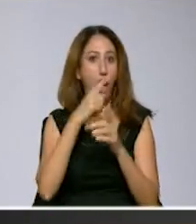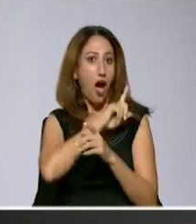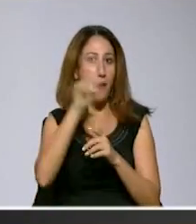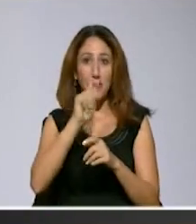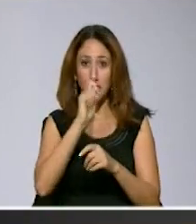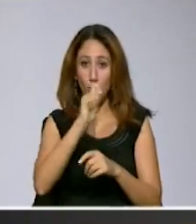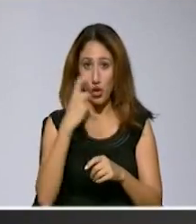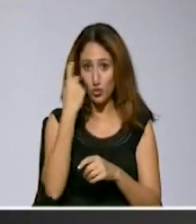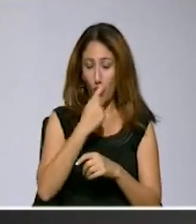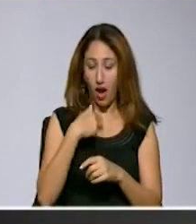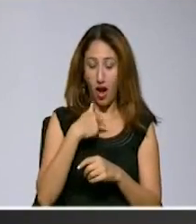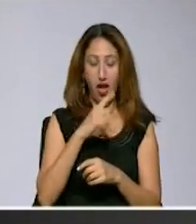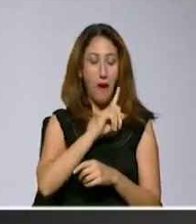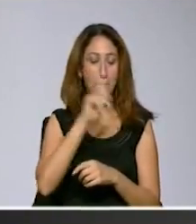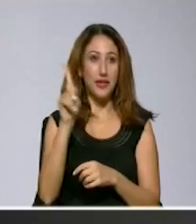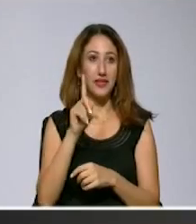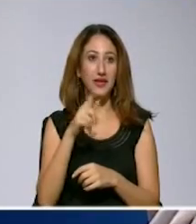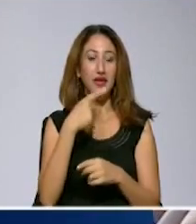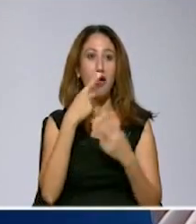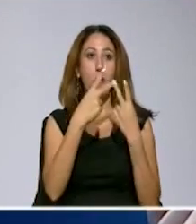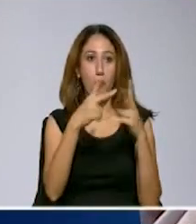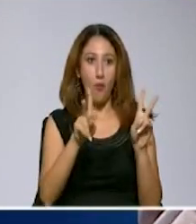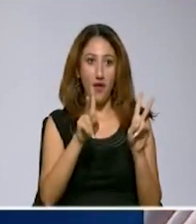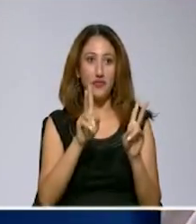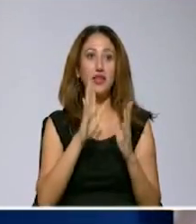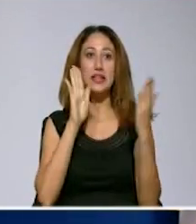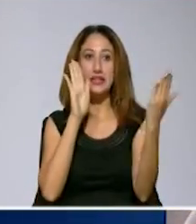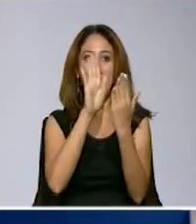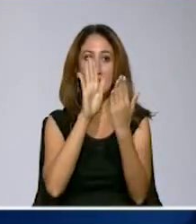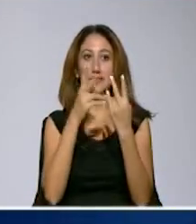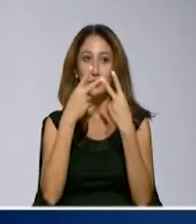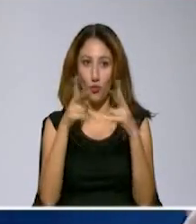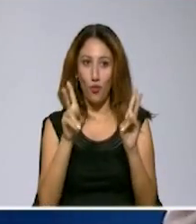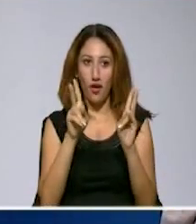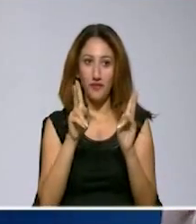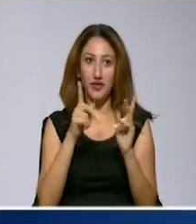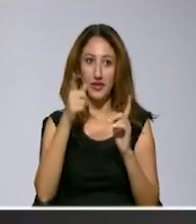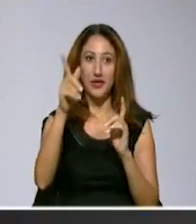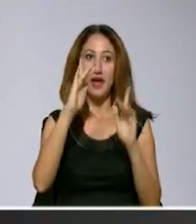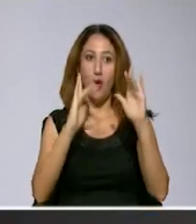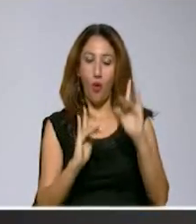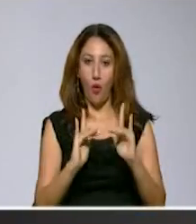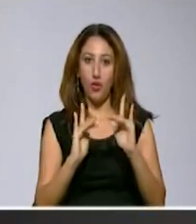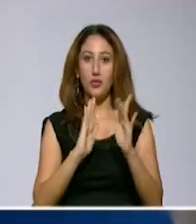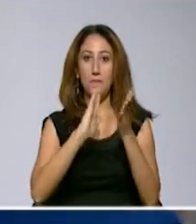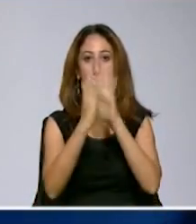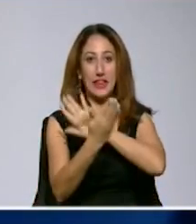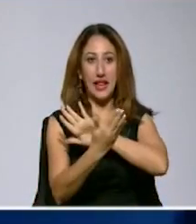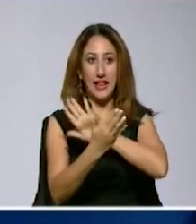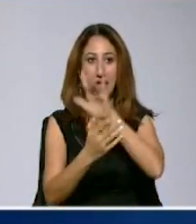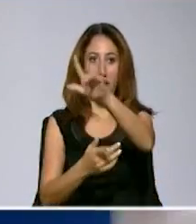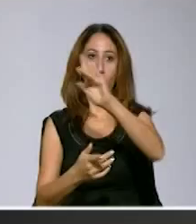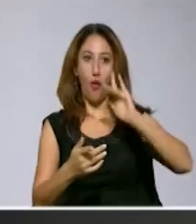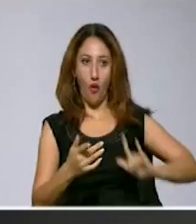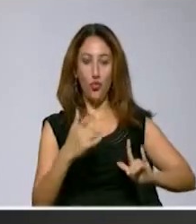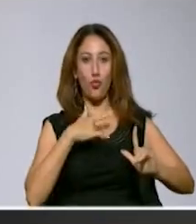على فكره. اخد الاعداد بتاعك. انا موافق. موافق جدا. خلاص، تحدي استاذ عمرو بيتحداني دلوقتي ان انا هعمل معاه حوار وهقعدك هنا.